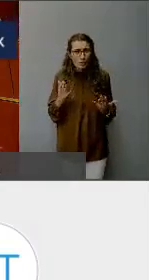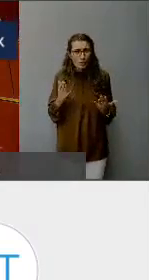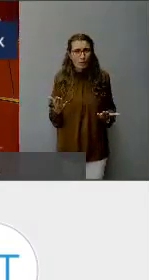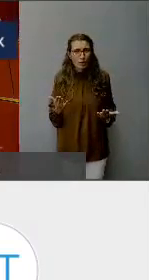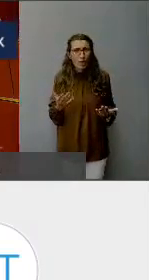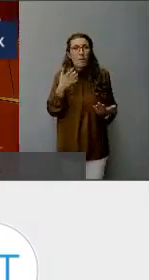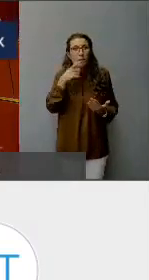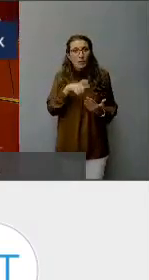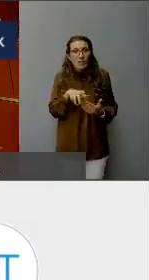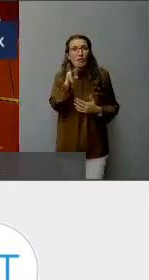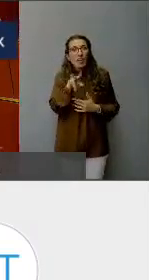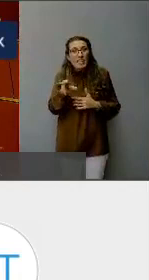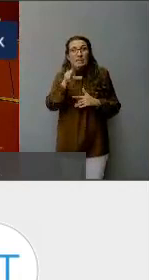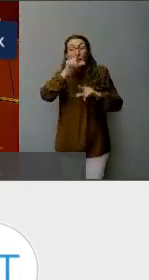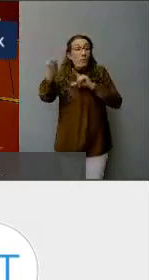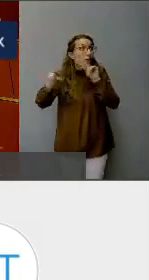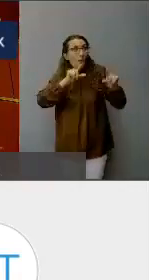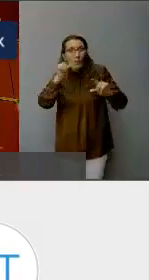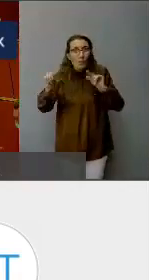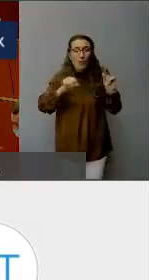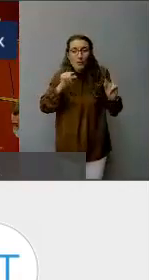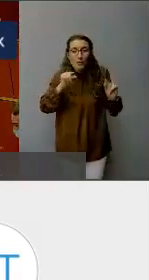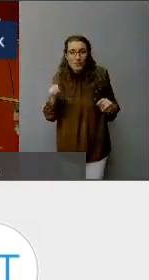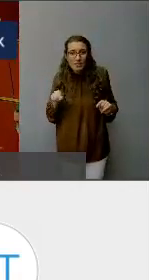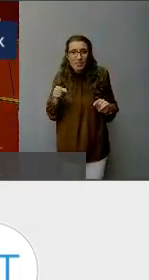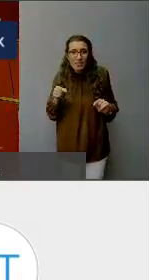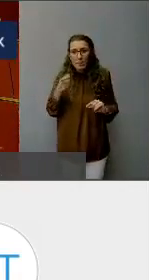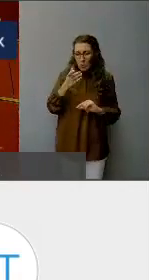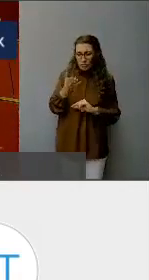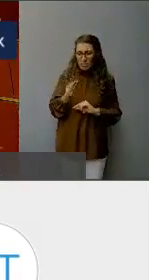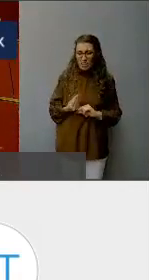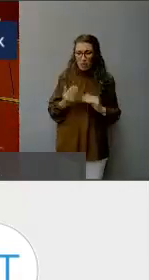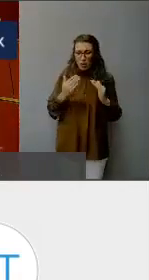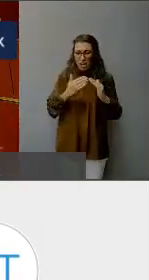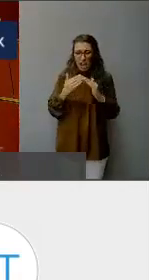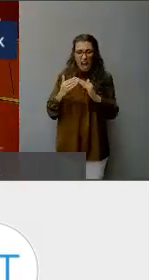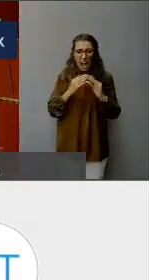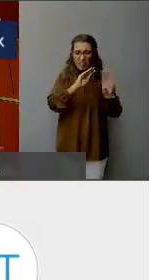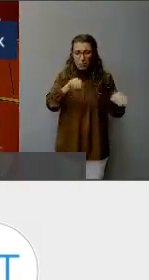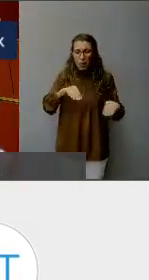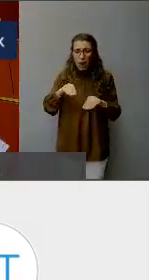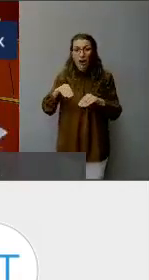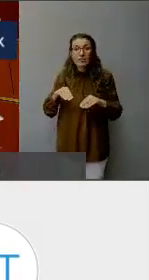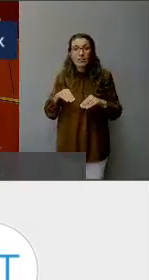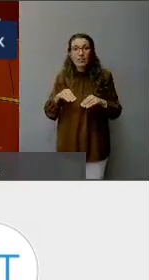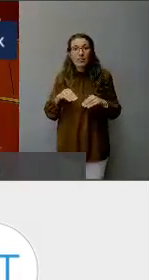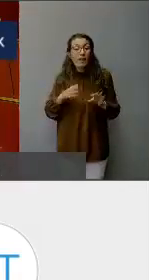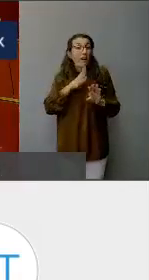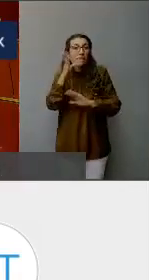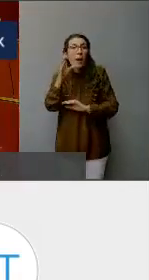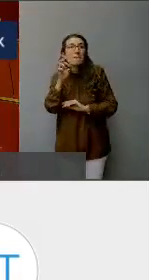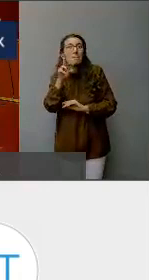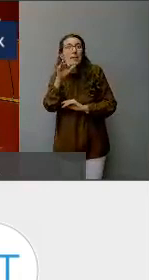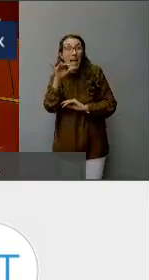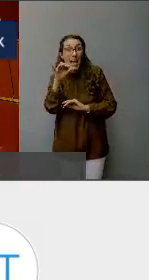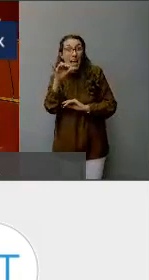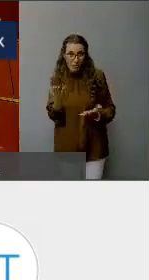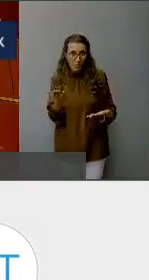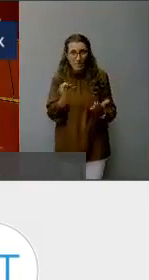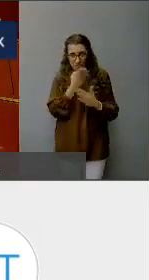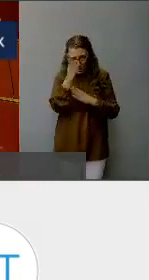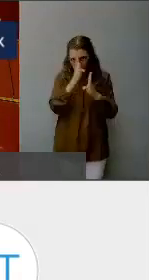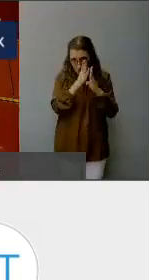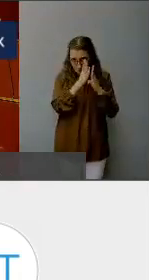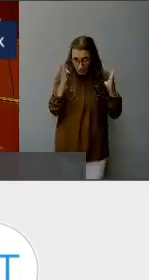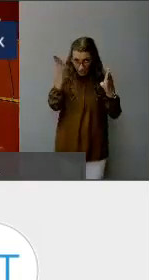parata lavezzi ma penso che sia giusto a dire perché in quelle case non ci abita più nessuno ora può andare alla berio e si va alla berio si